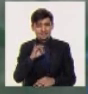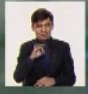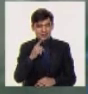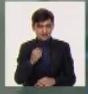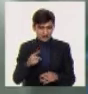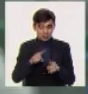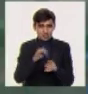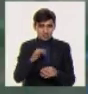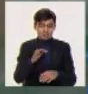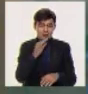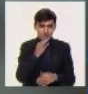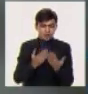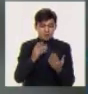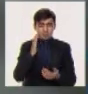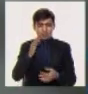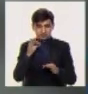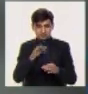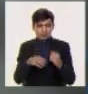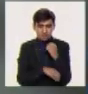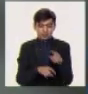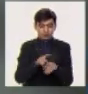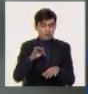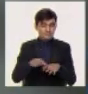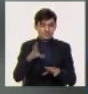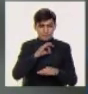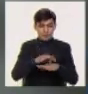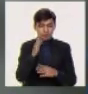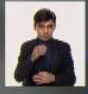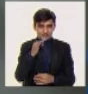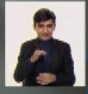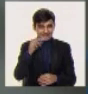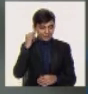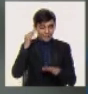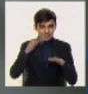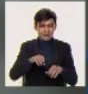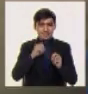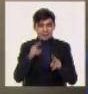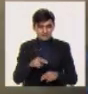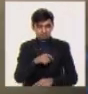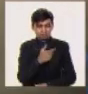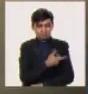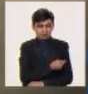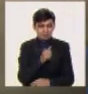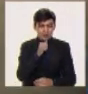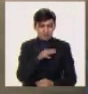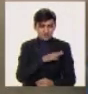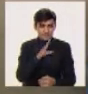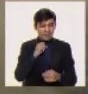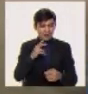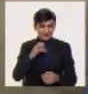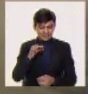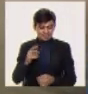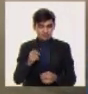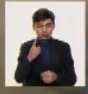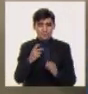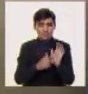все переболеют. А в Китае руководители главной фармацевтической корпорации протестировали на себе экспериментальную вакцину.